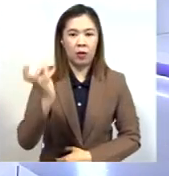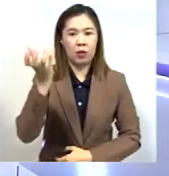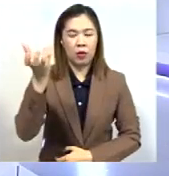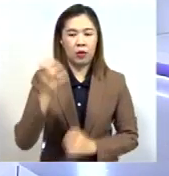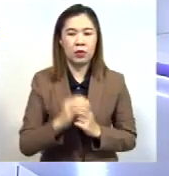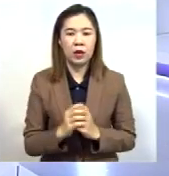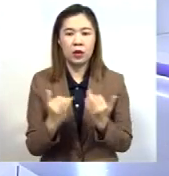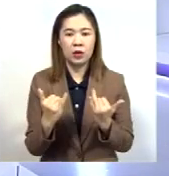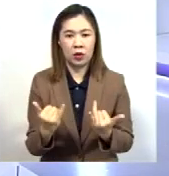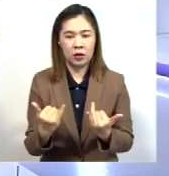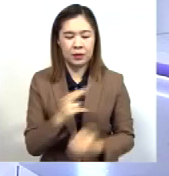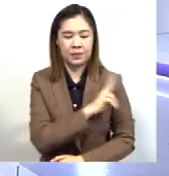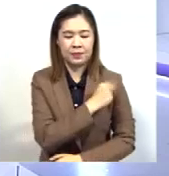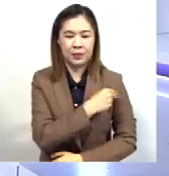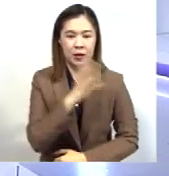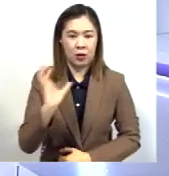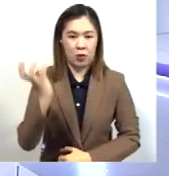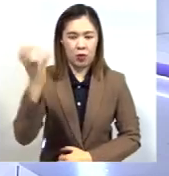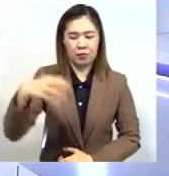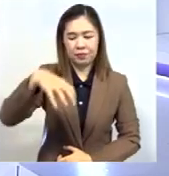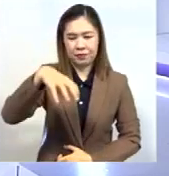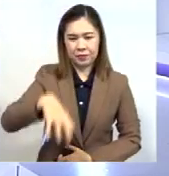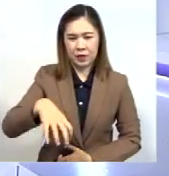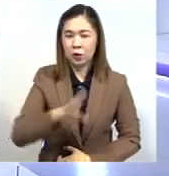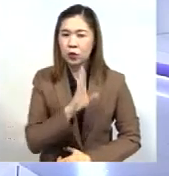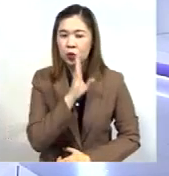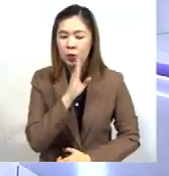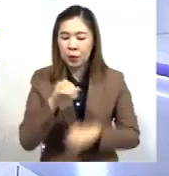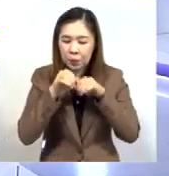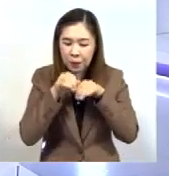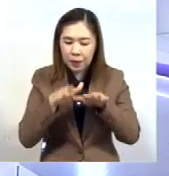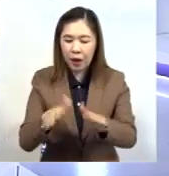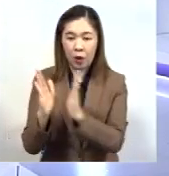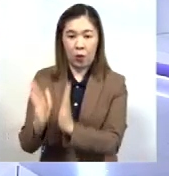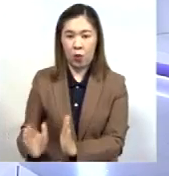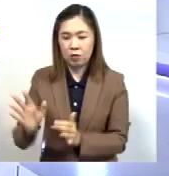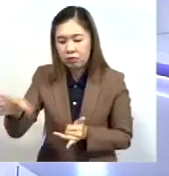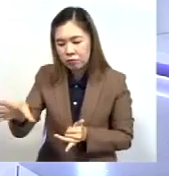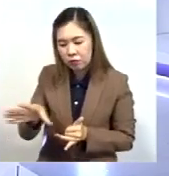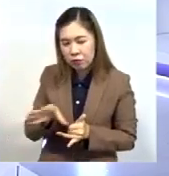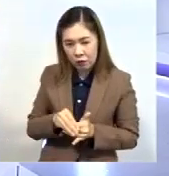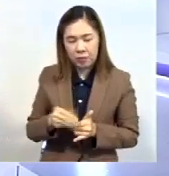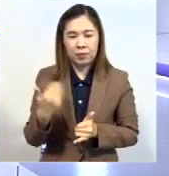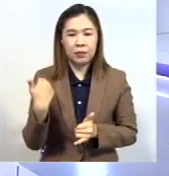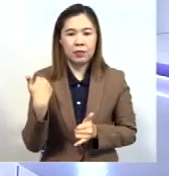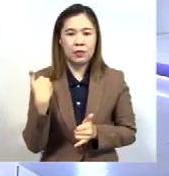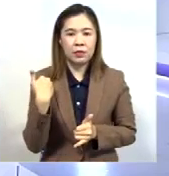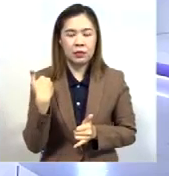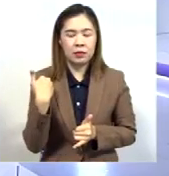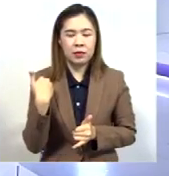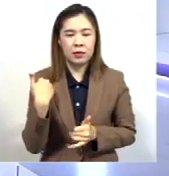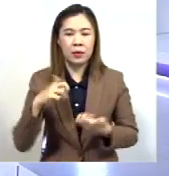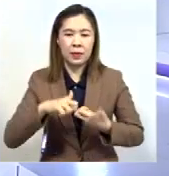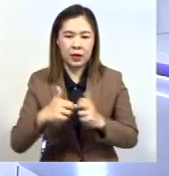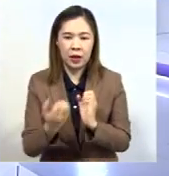เนื่องจากว่าทางองค์การอนามัยโลกมีความกังวลว่าหากมีการแพร่ระบาดระหว่างคนสู่คนซึ่งนอกจากพื้นที่การแพร่ระบ